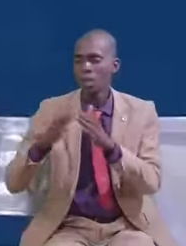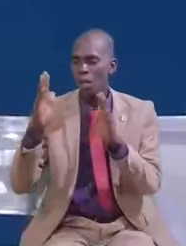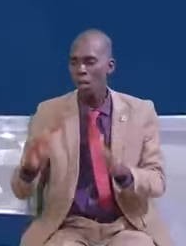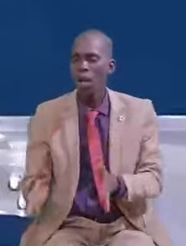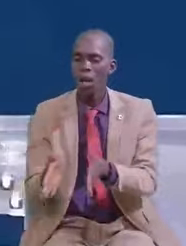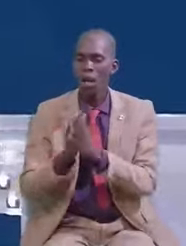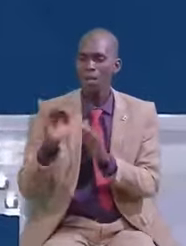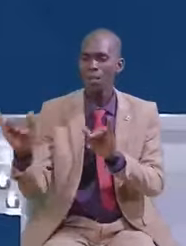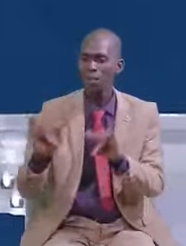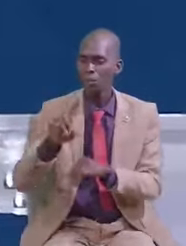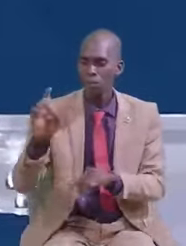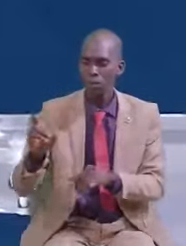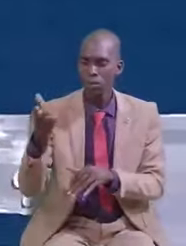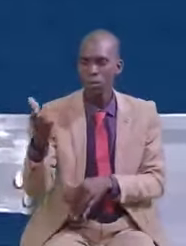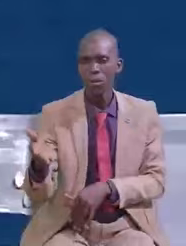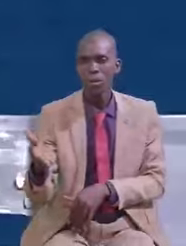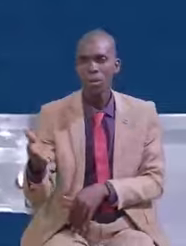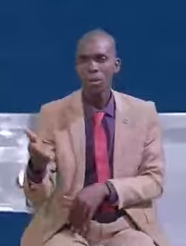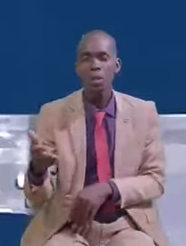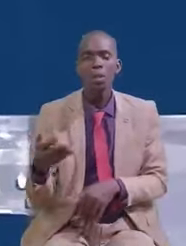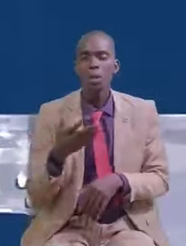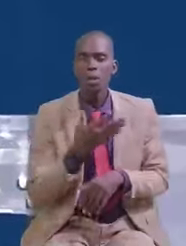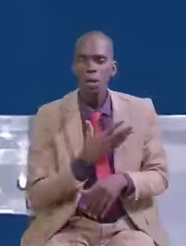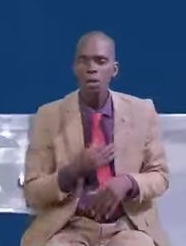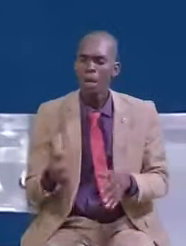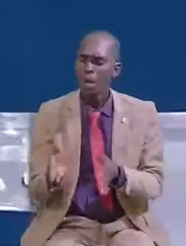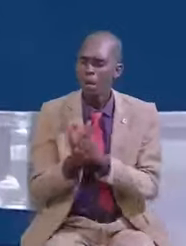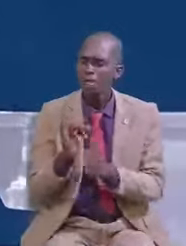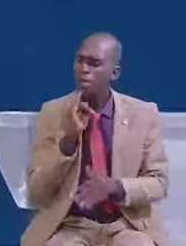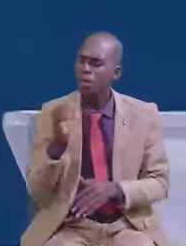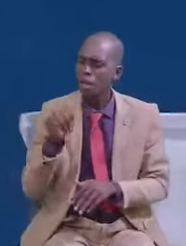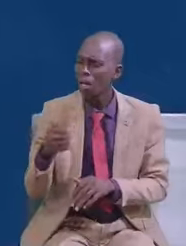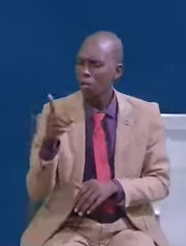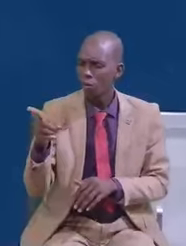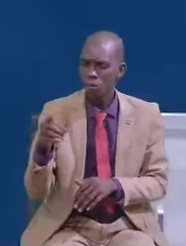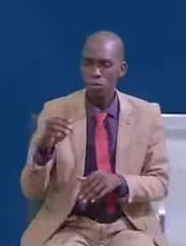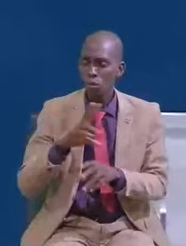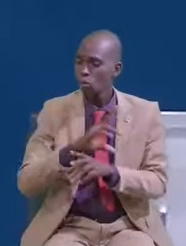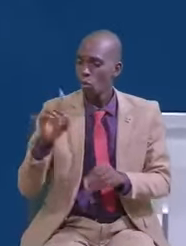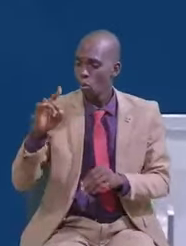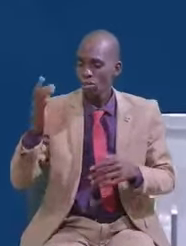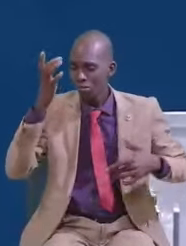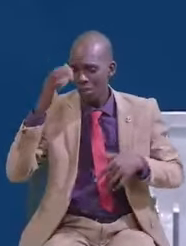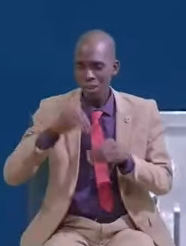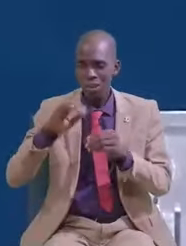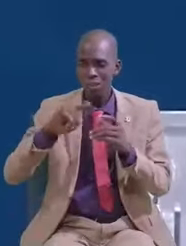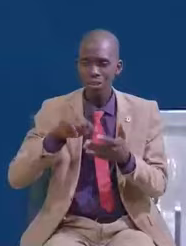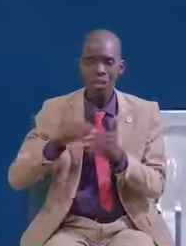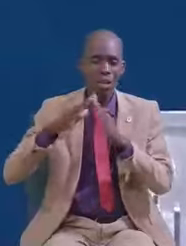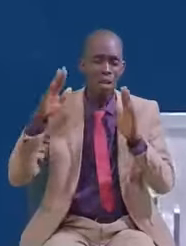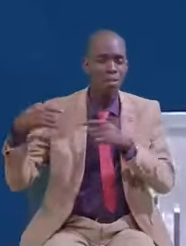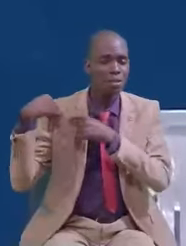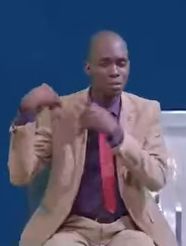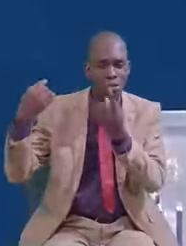Y a-t-il quelqu'un dans cette maison qui qu'il ne soit jamais malade.